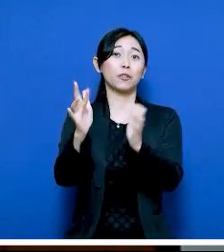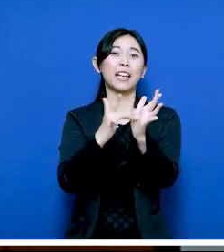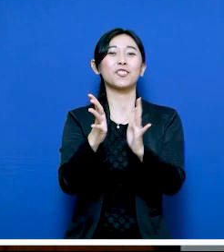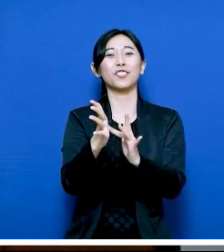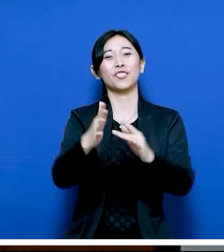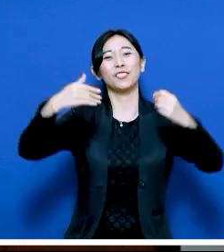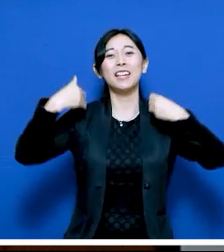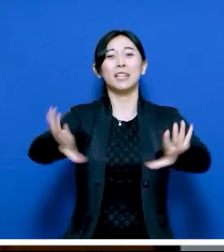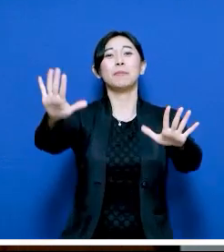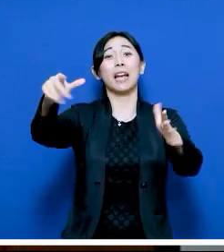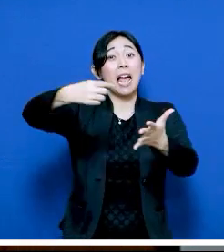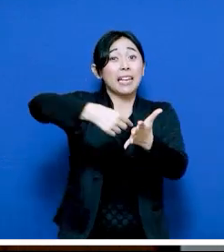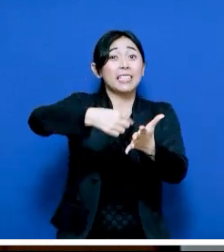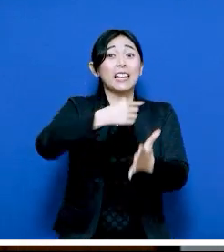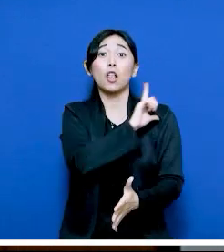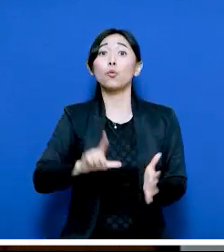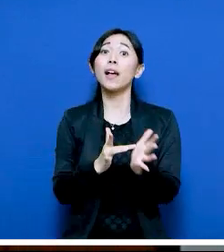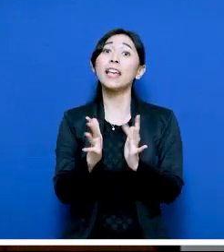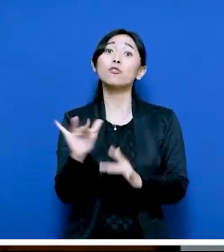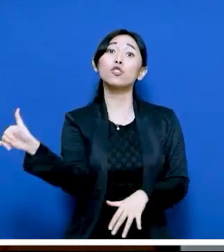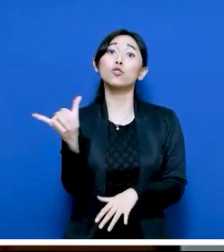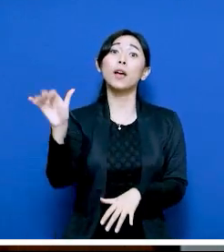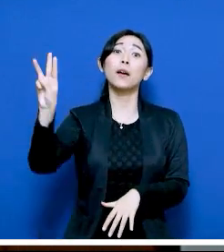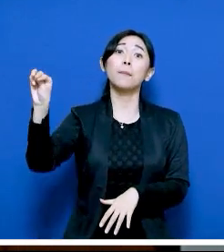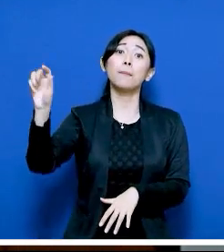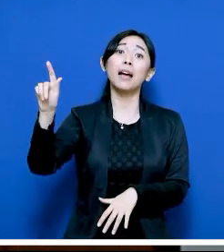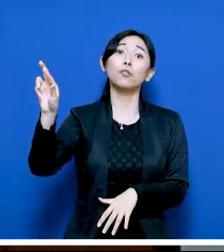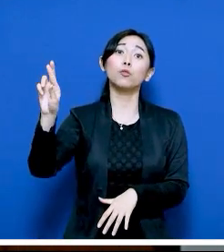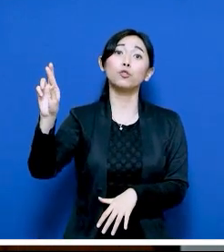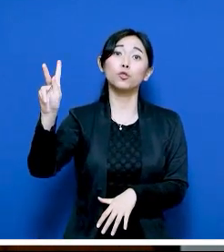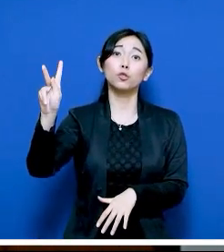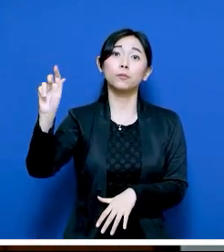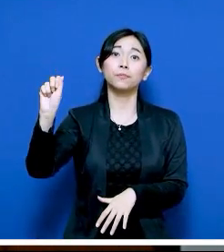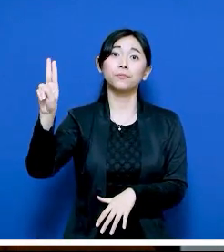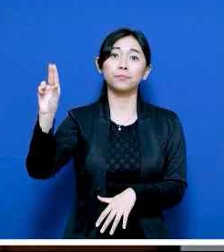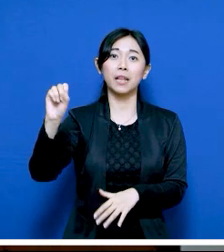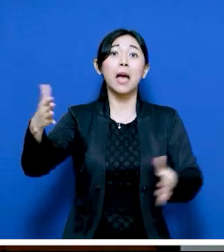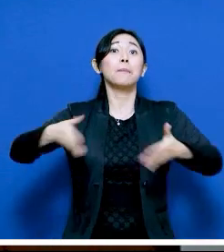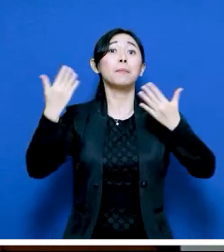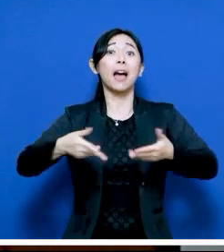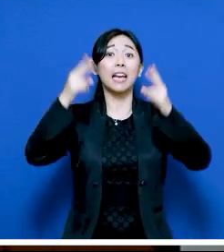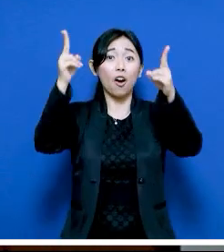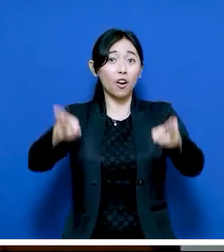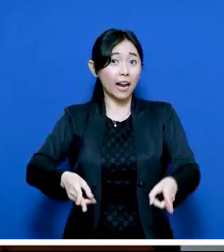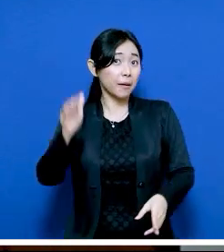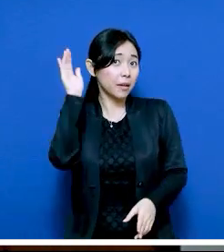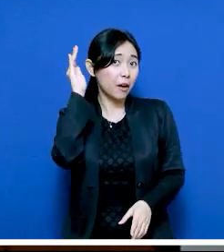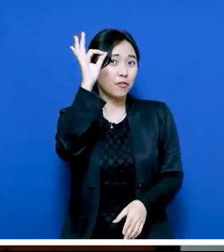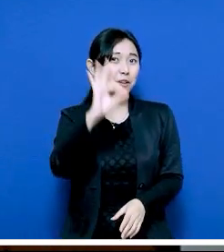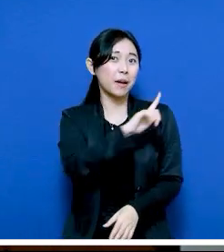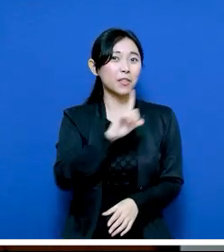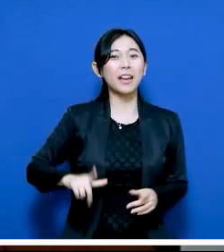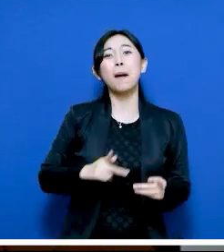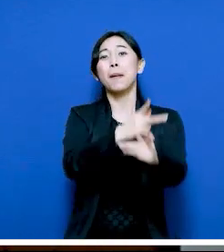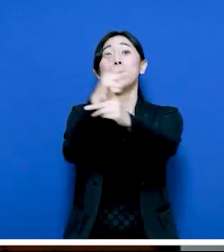Demikianlah Injil Tuhan kita Yesus Kristus menurut Markus. Berbahagialah setiap orang yang mendengarkan firman Tuhan dan memelihara